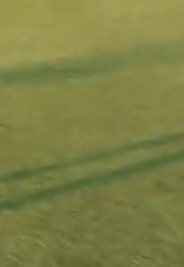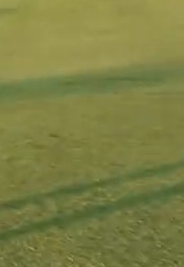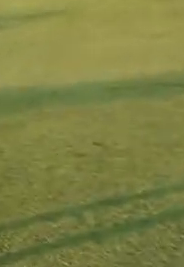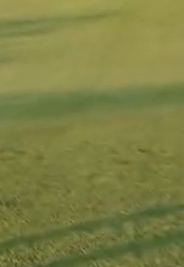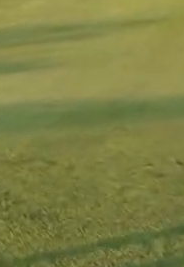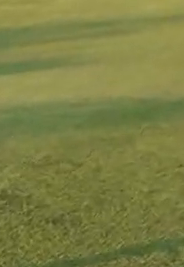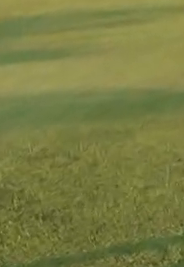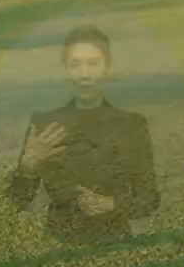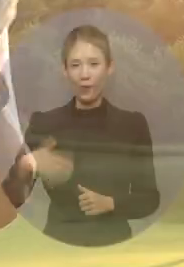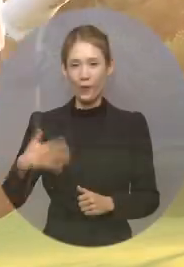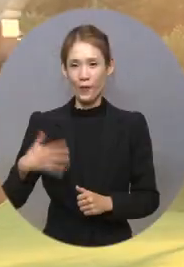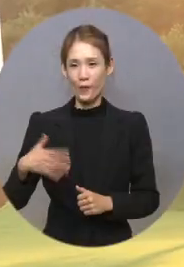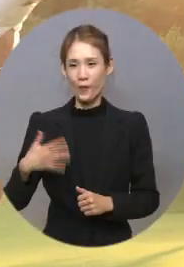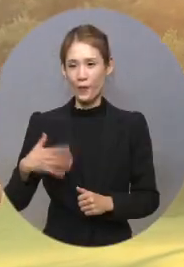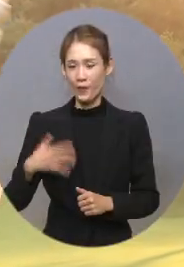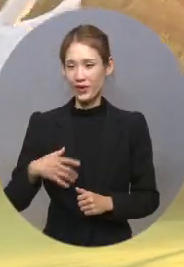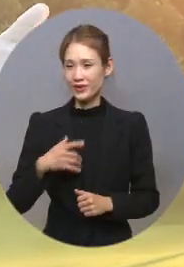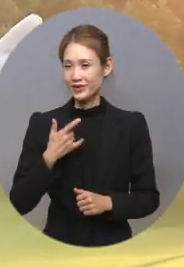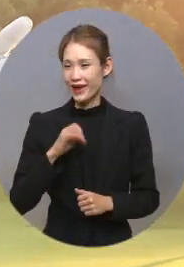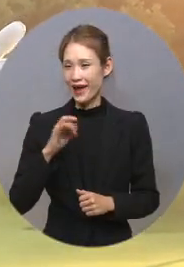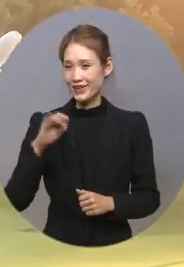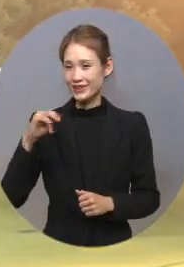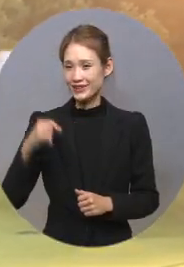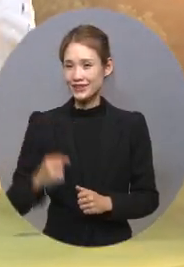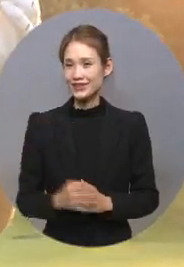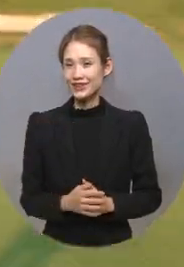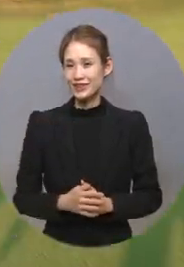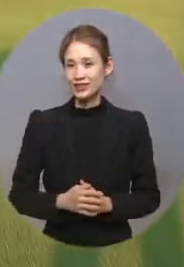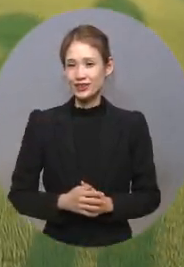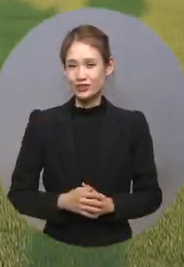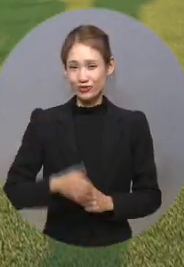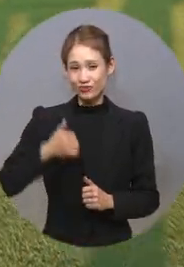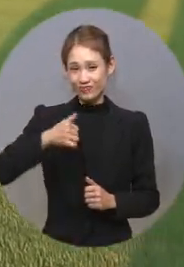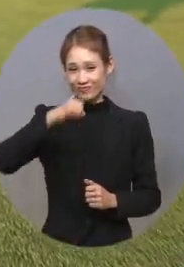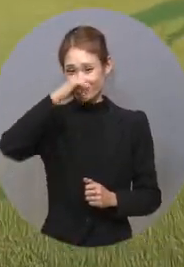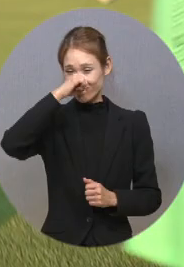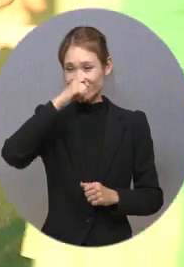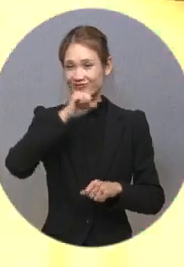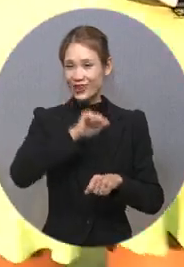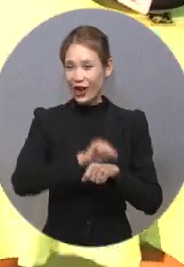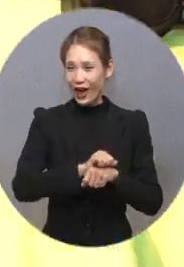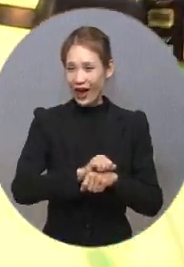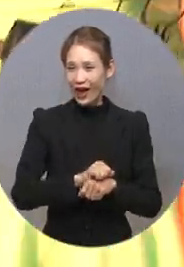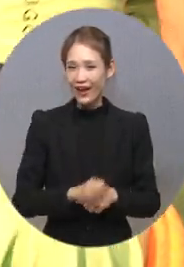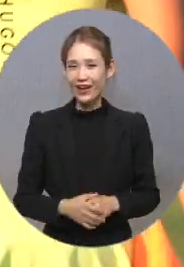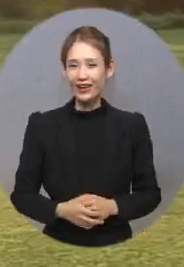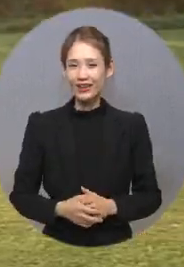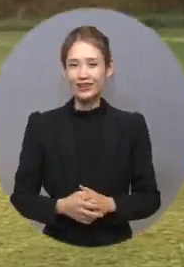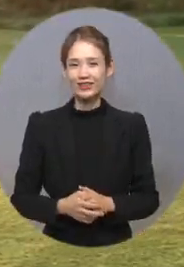오, 나이스. 컸나? 오, 나이스. 넌 크다. 그래, 잘 커. 됐어. 잘 됐어, 오냐. 그치. 나이스.